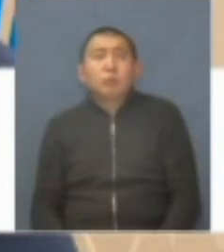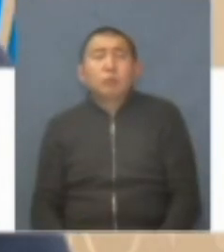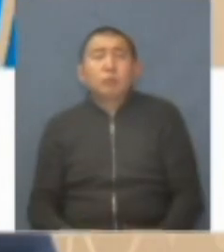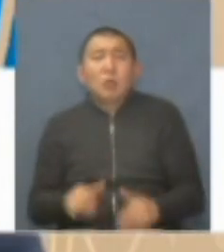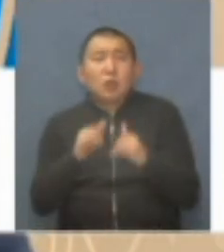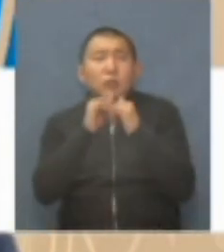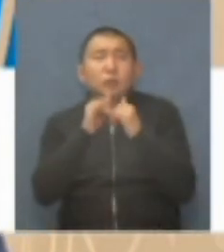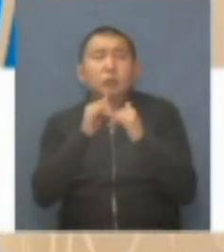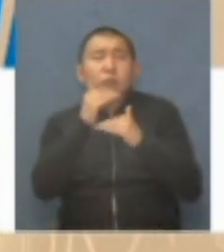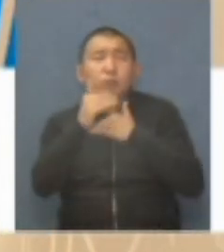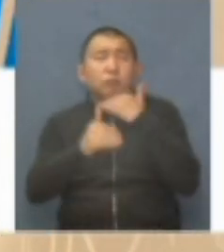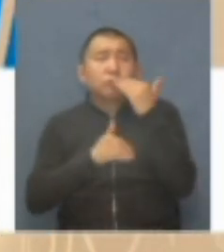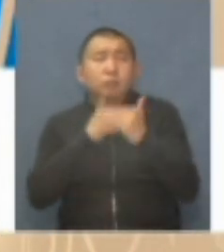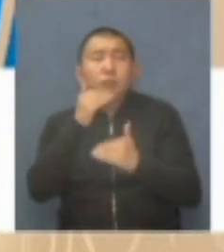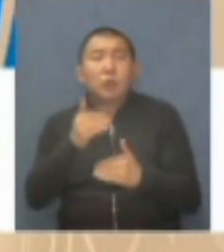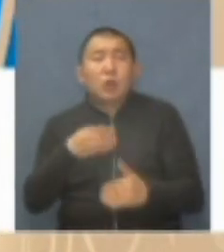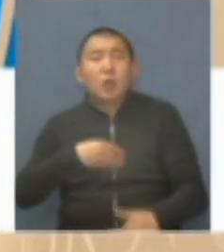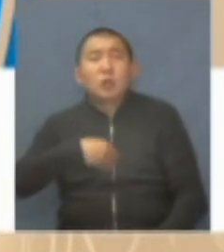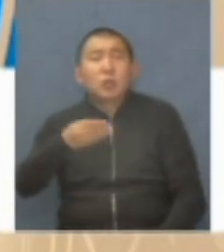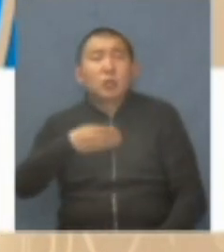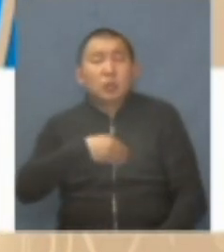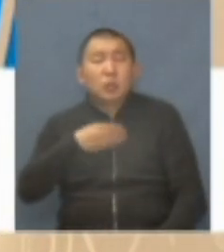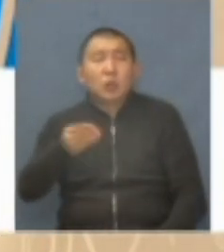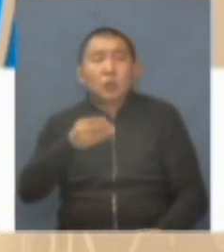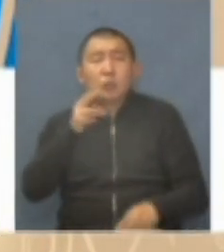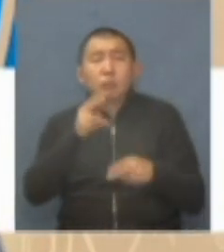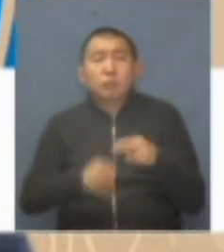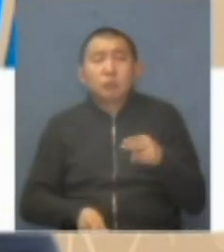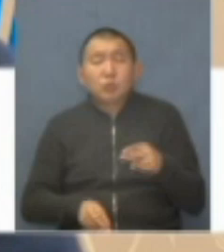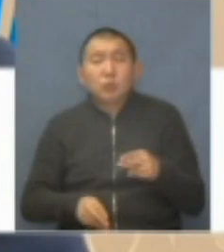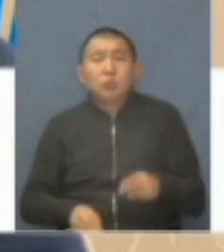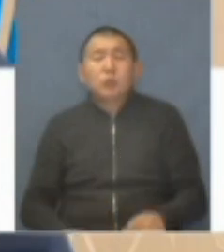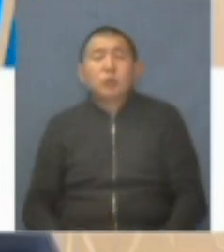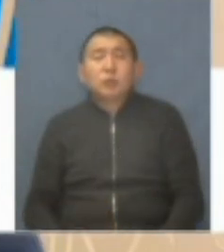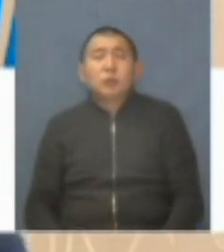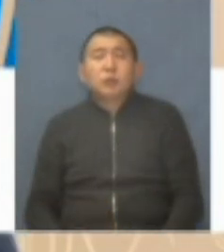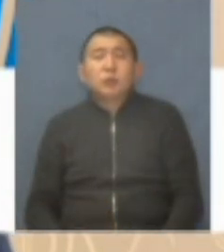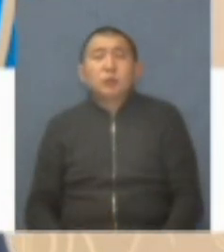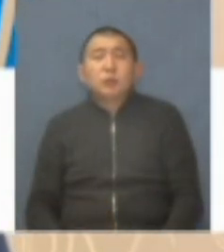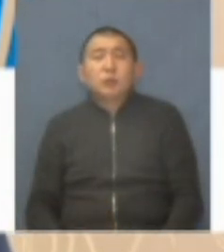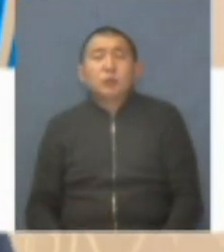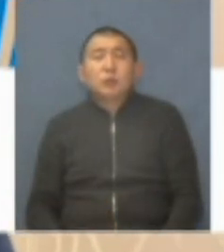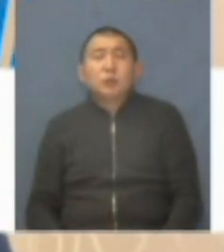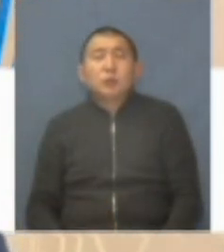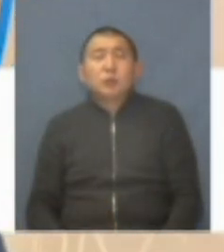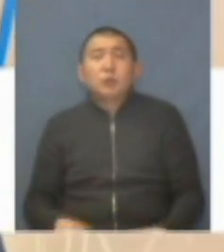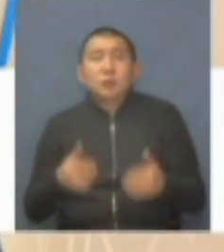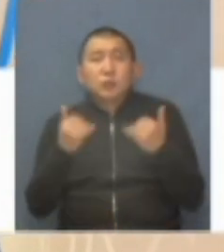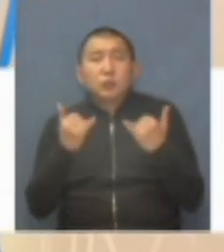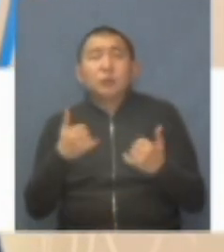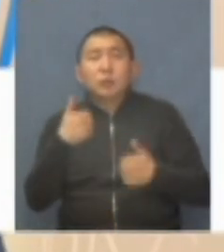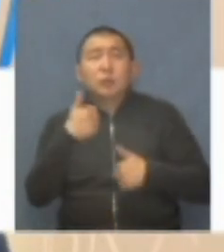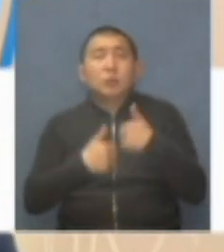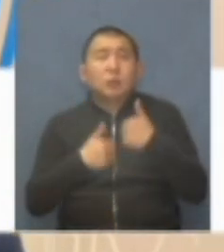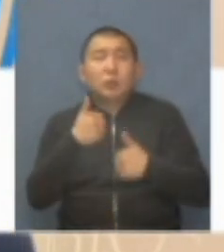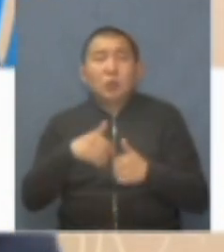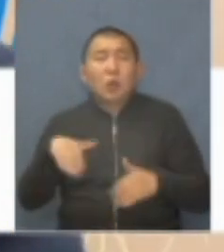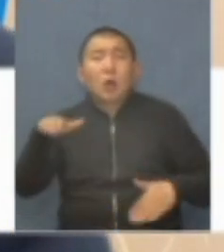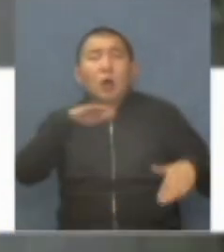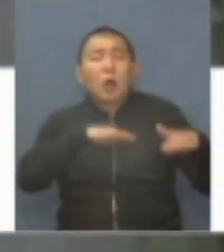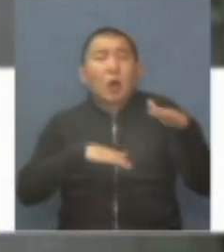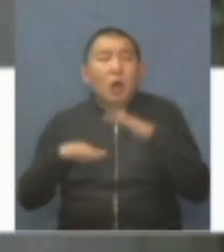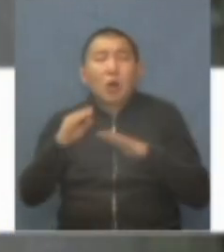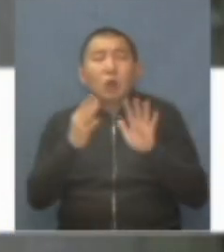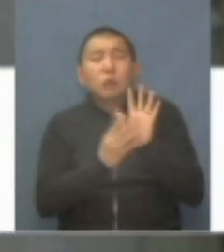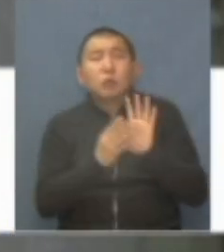погода, настольный теннис уже прошел, уже отобралась команда, но сегодня будут проходить соревнования по плаванию,